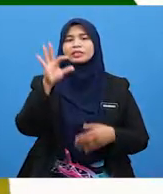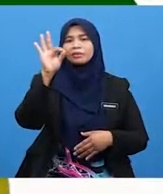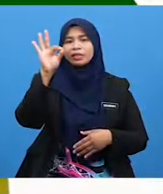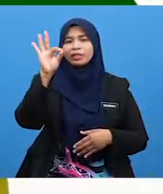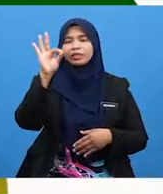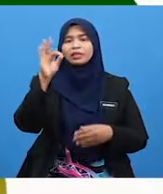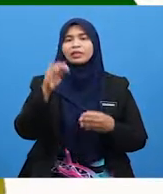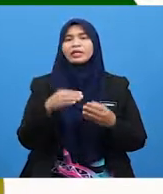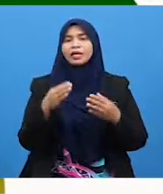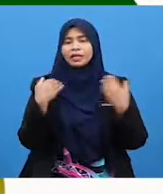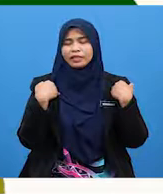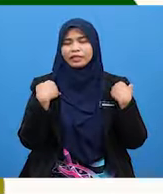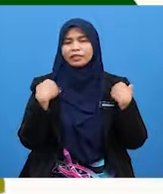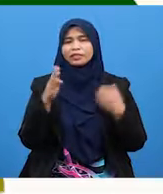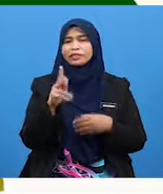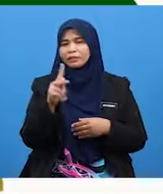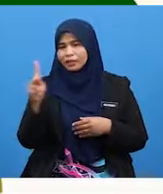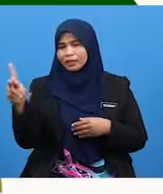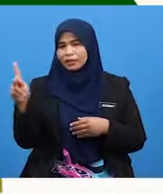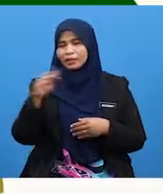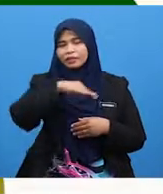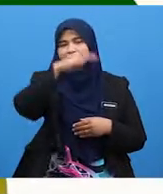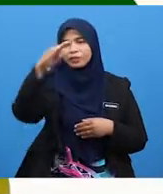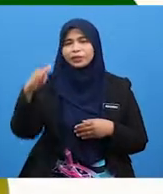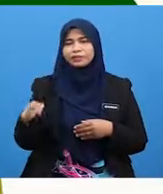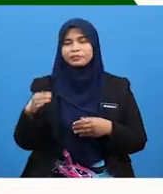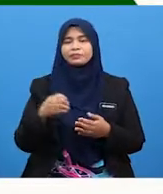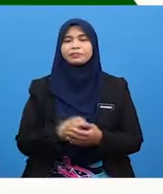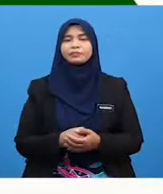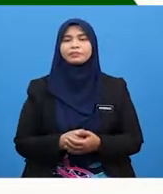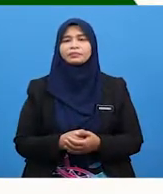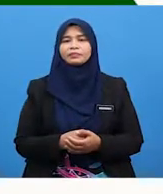9 berada di sebelah kanan bukit.